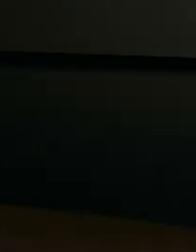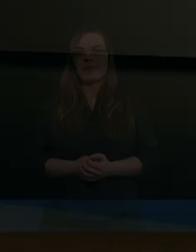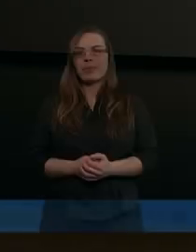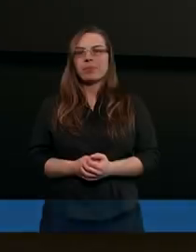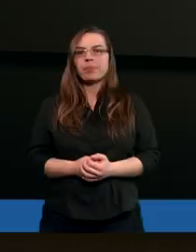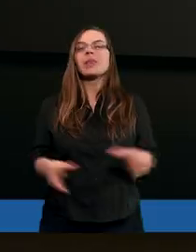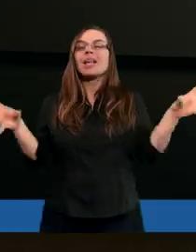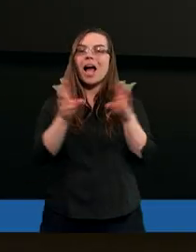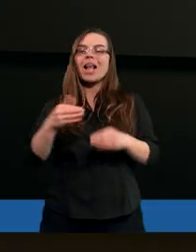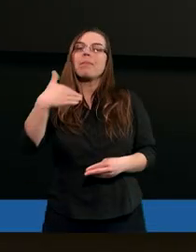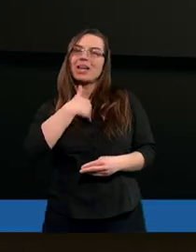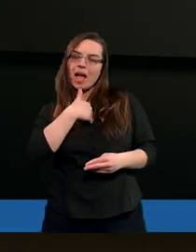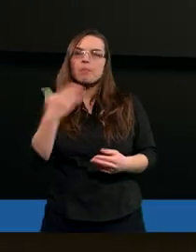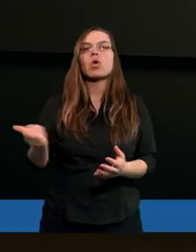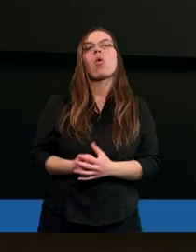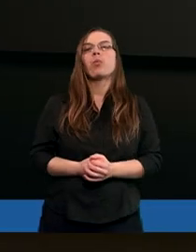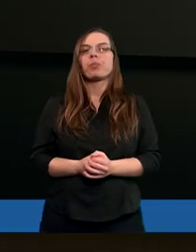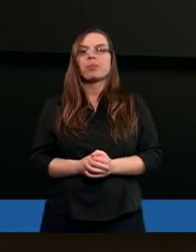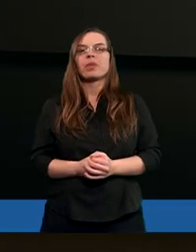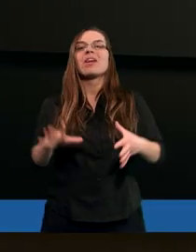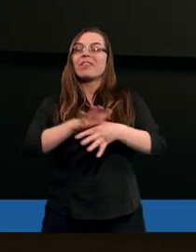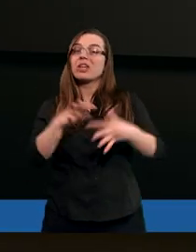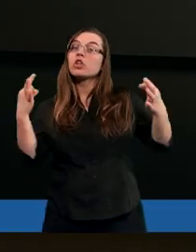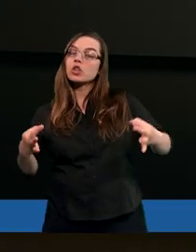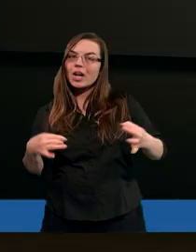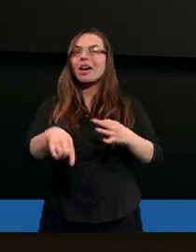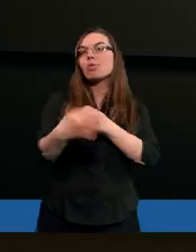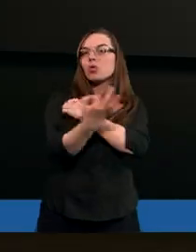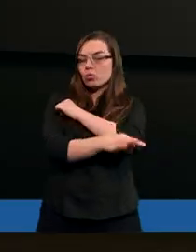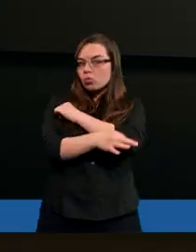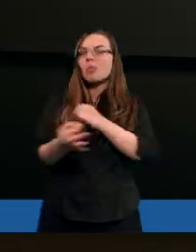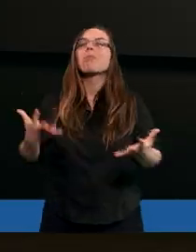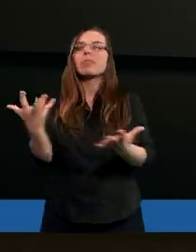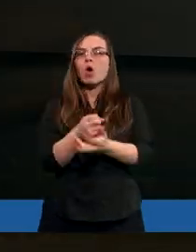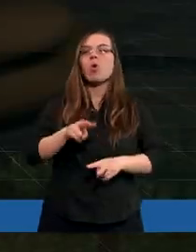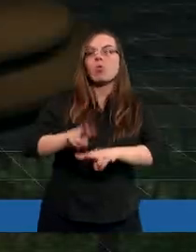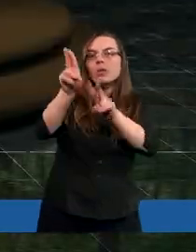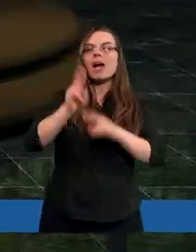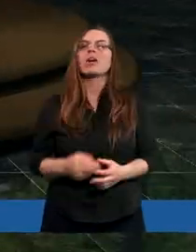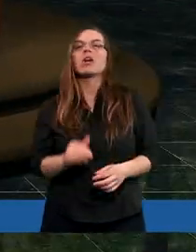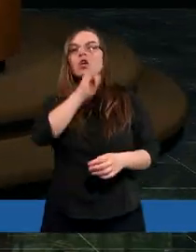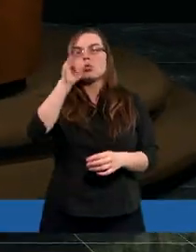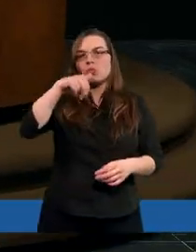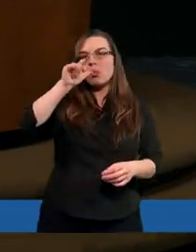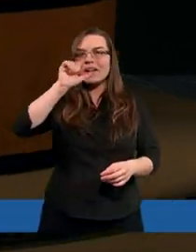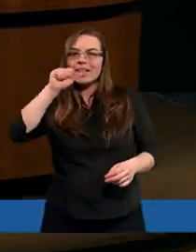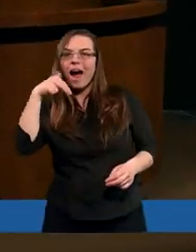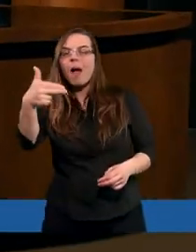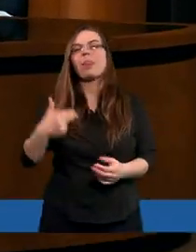Razem ze mną w dzisiejszym studium biorą udział Julian,